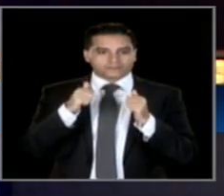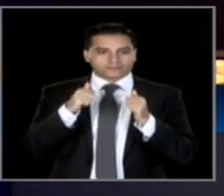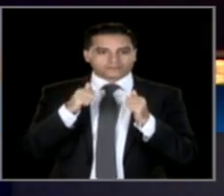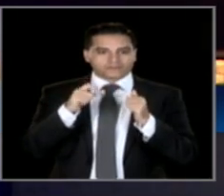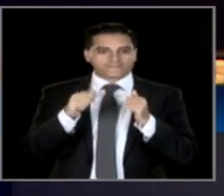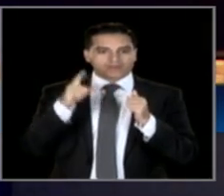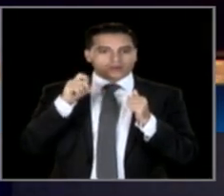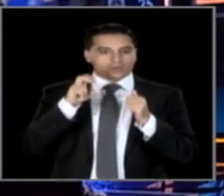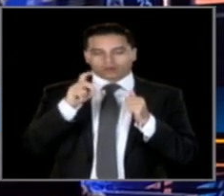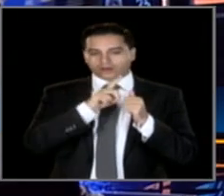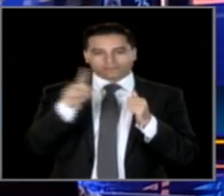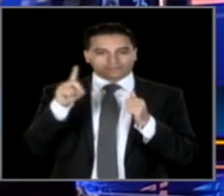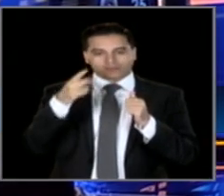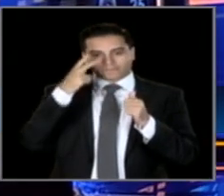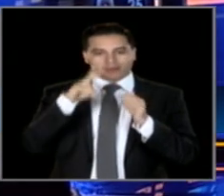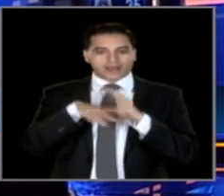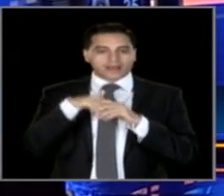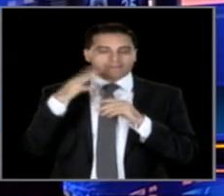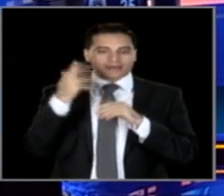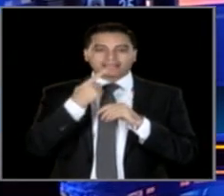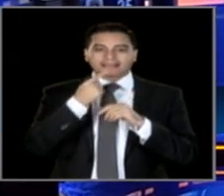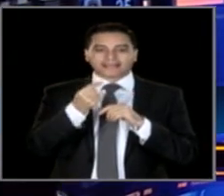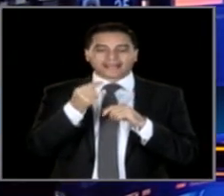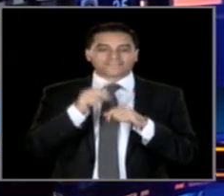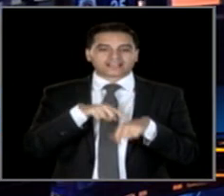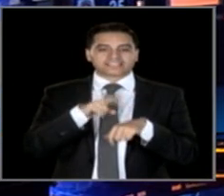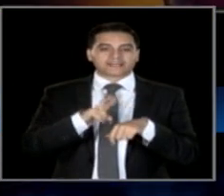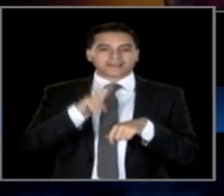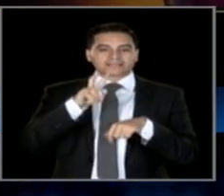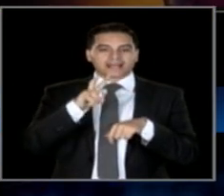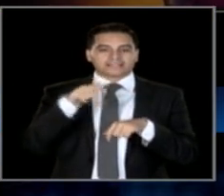الملك فاروق. غلط. كم عدد الدقائق في 7 ساعات؟